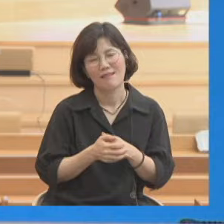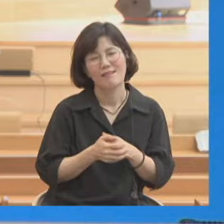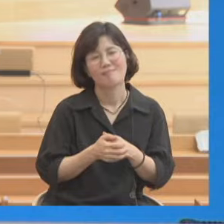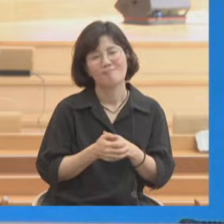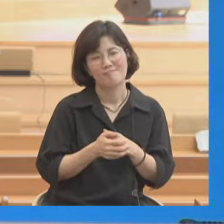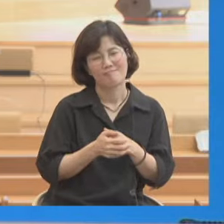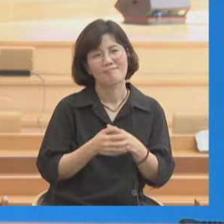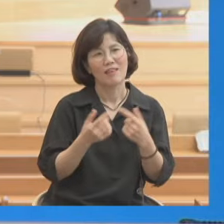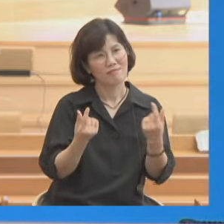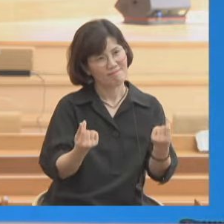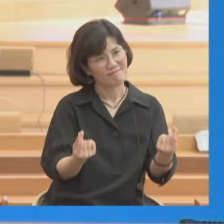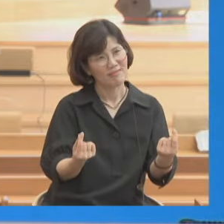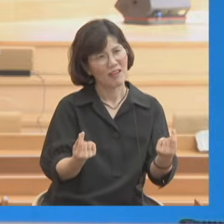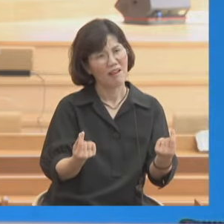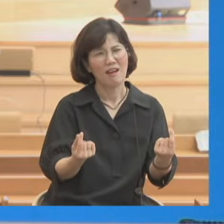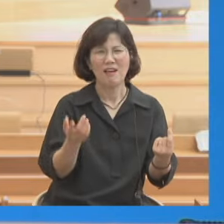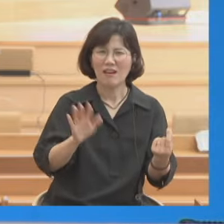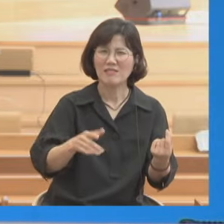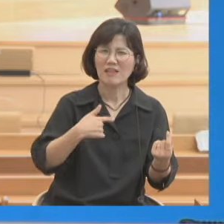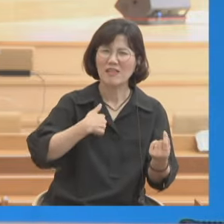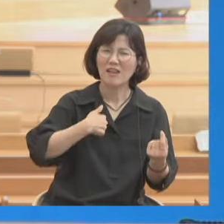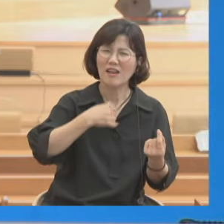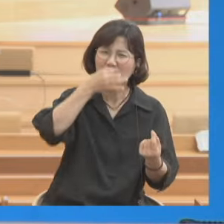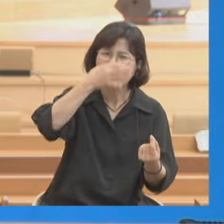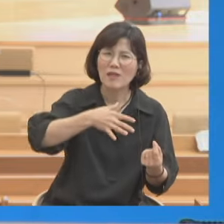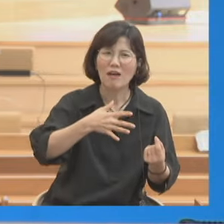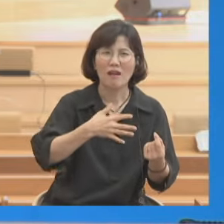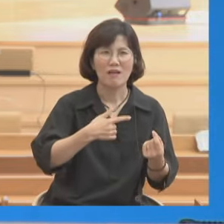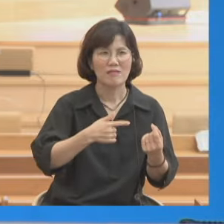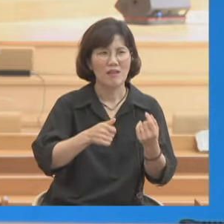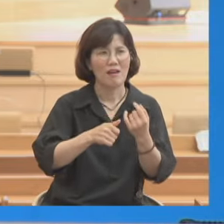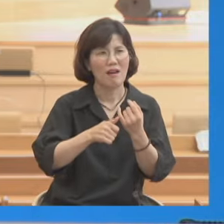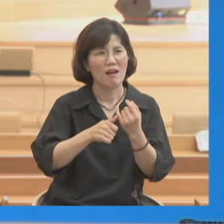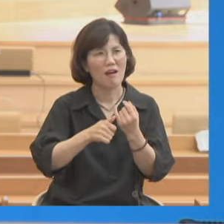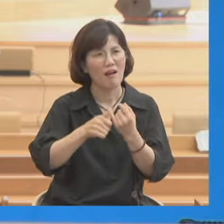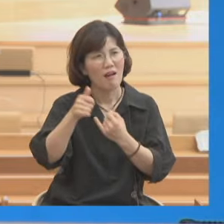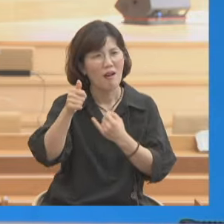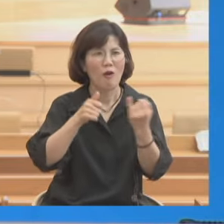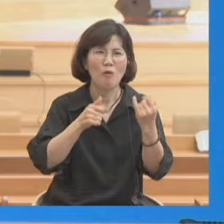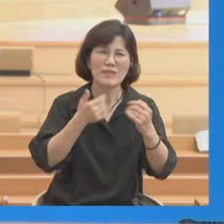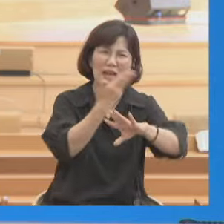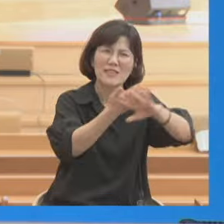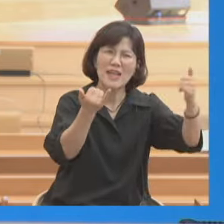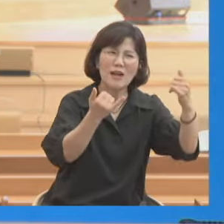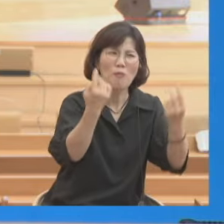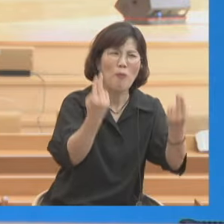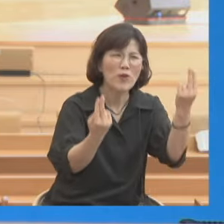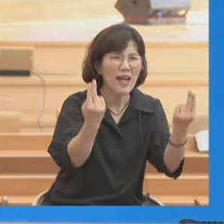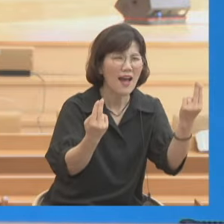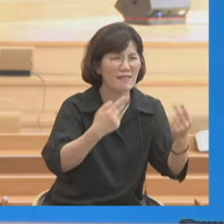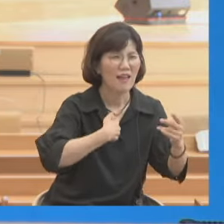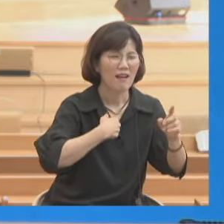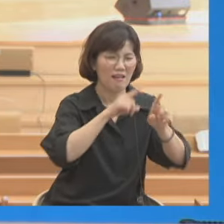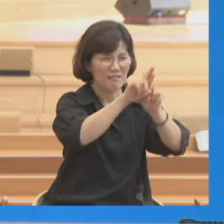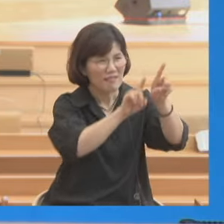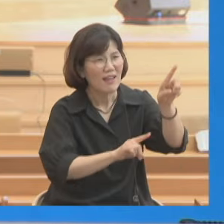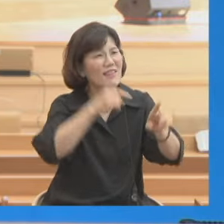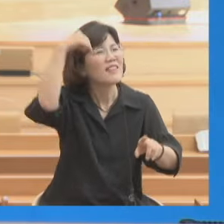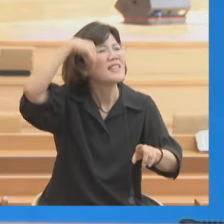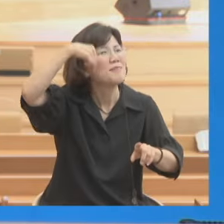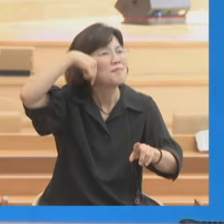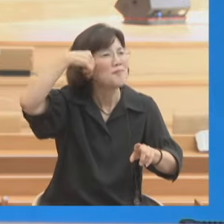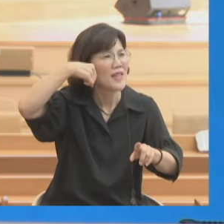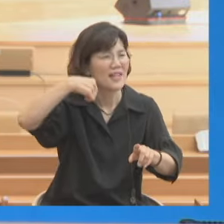당연하던 일이 힘겹고 남들보다 뒤처지고 있다고 느껴질 때 인생의 오를 맞이한